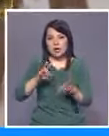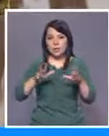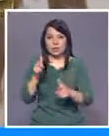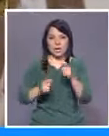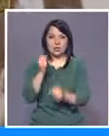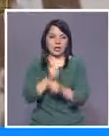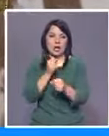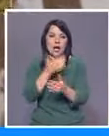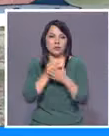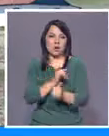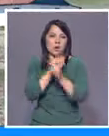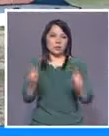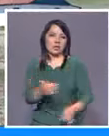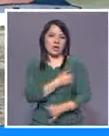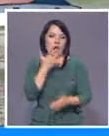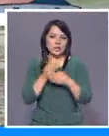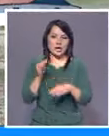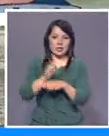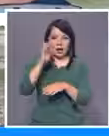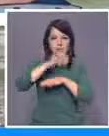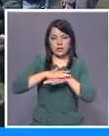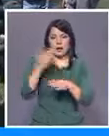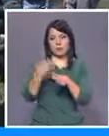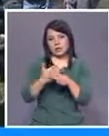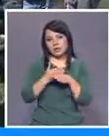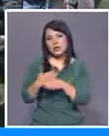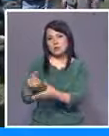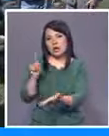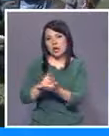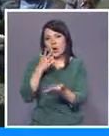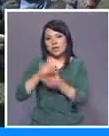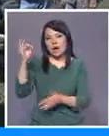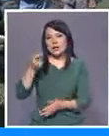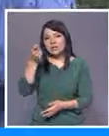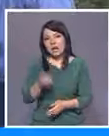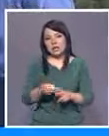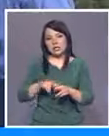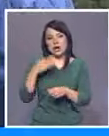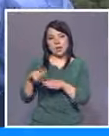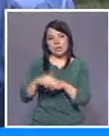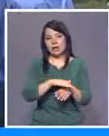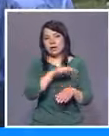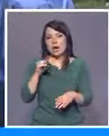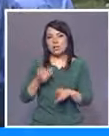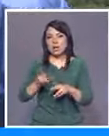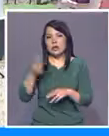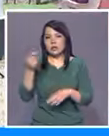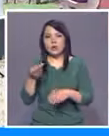ниет танытқандардың қарасы мол. Олар мемлекеттің қолдауына сүйенбекші. Яғни пайызы төмен несие беріліп, субсидия